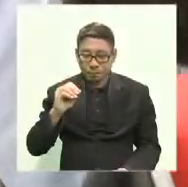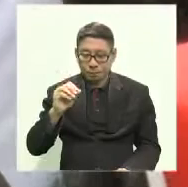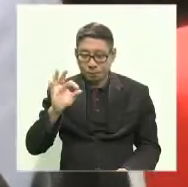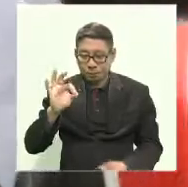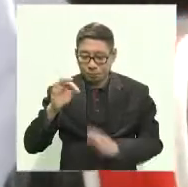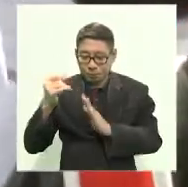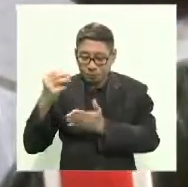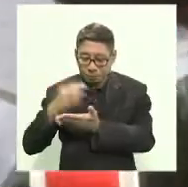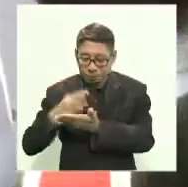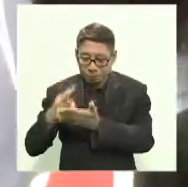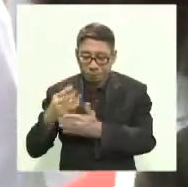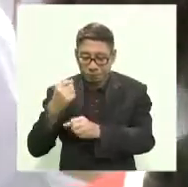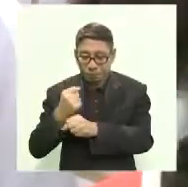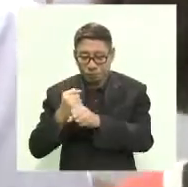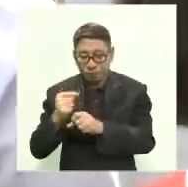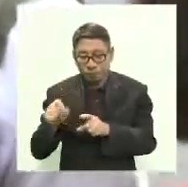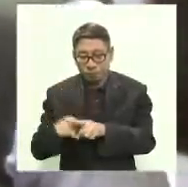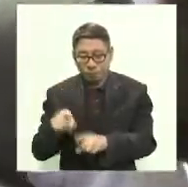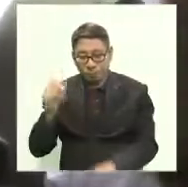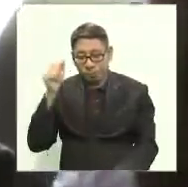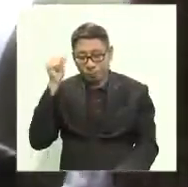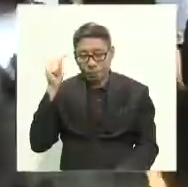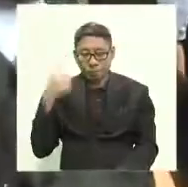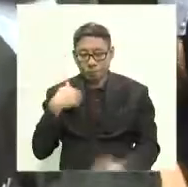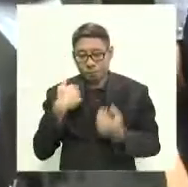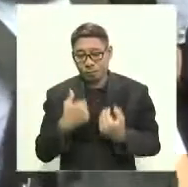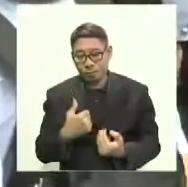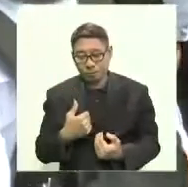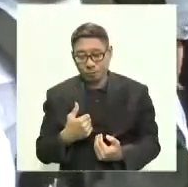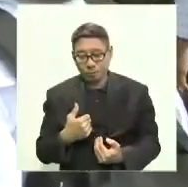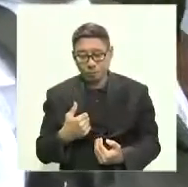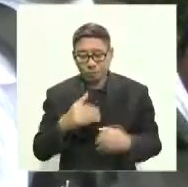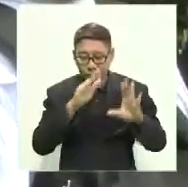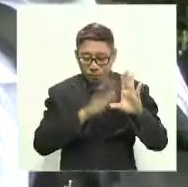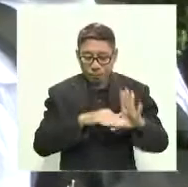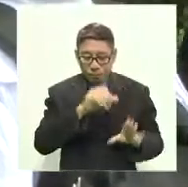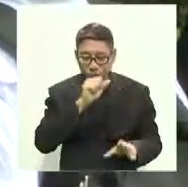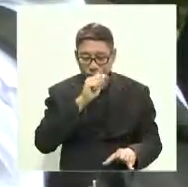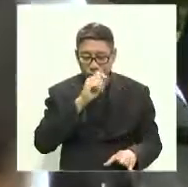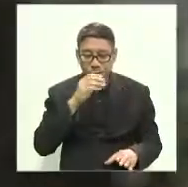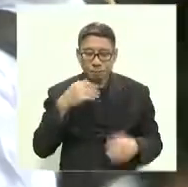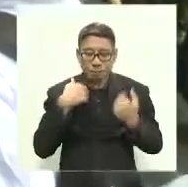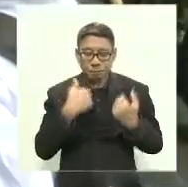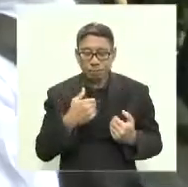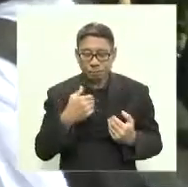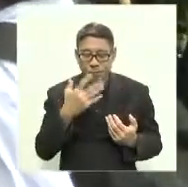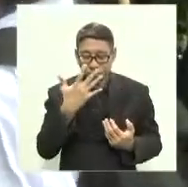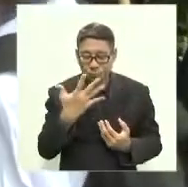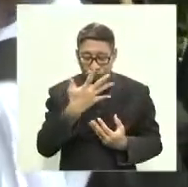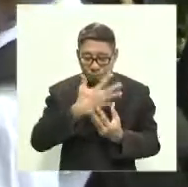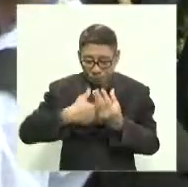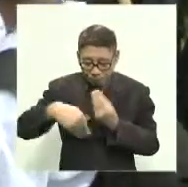าสามัญยังคงดำเนินการสอบเหมือนเดิมแต่อย่างไรก็ตามนะครับการรับสมัครสอบในระบบ TCAS ทั้ง5ร